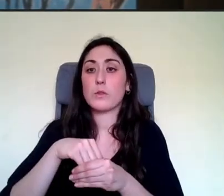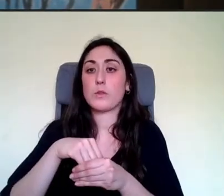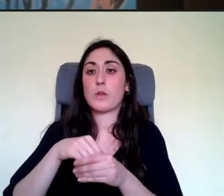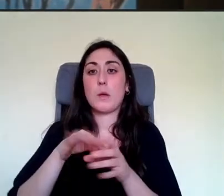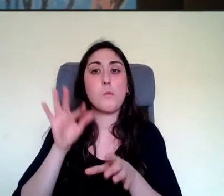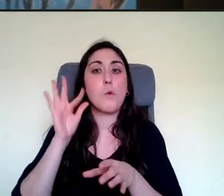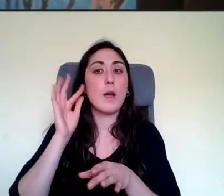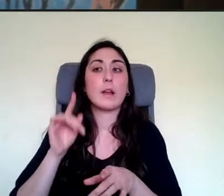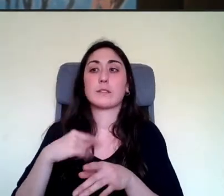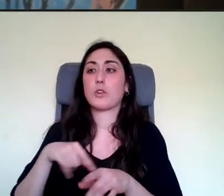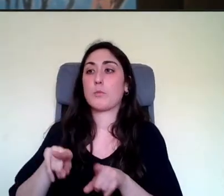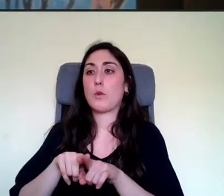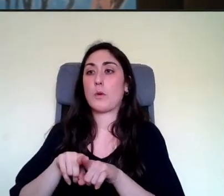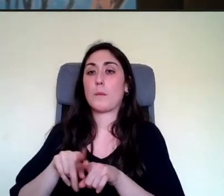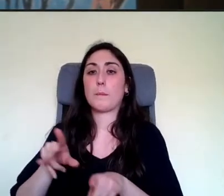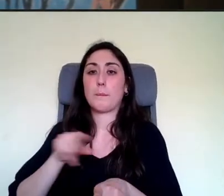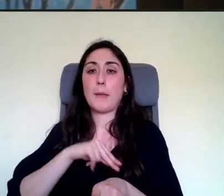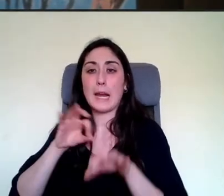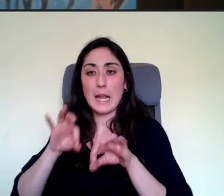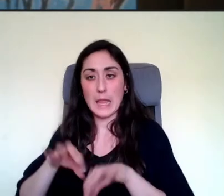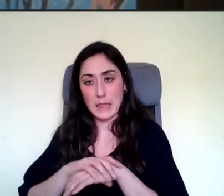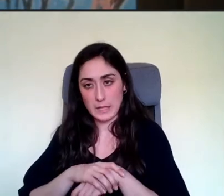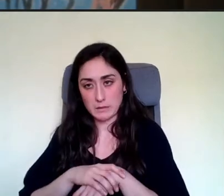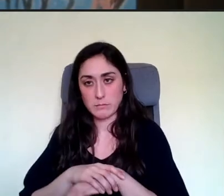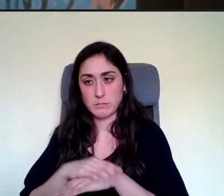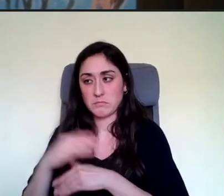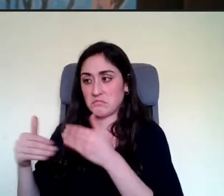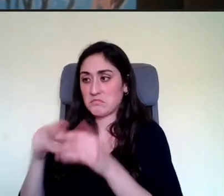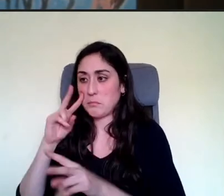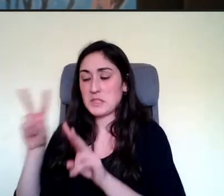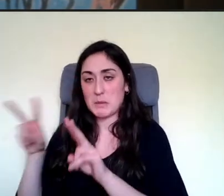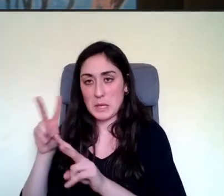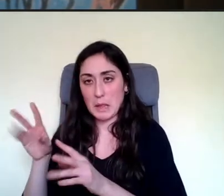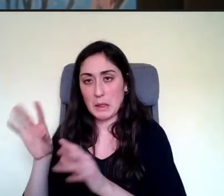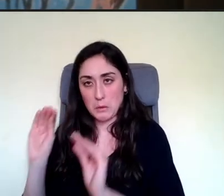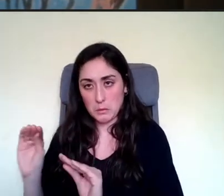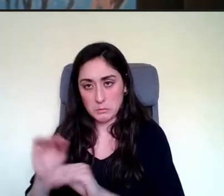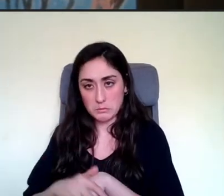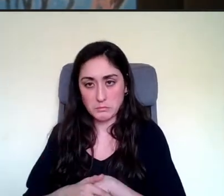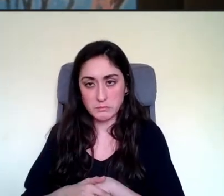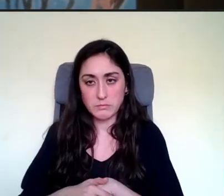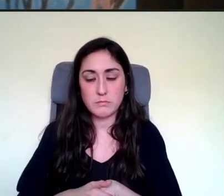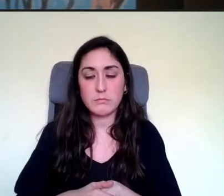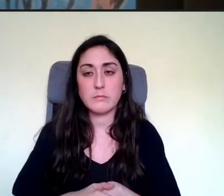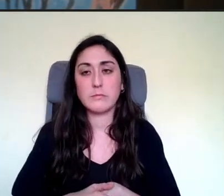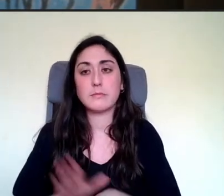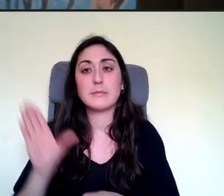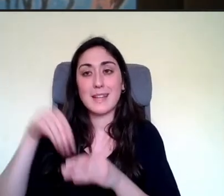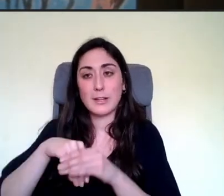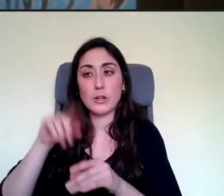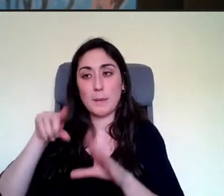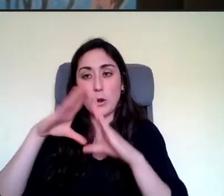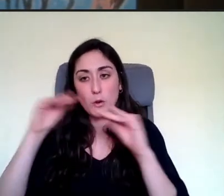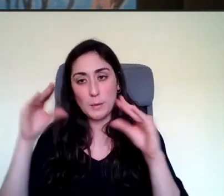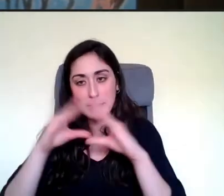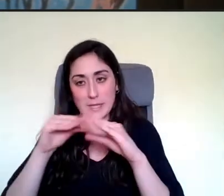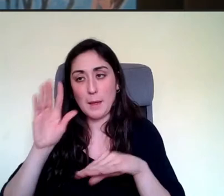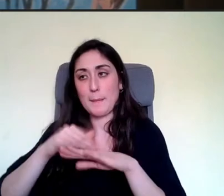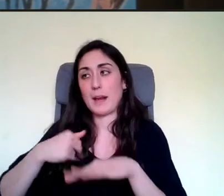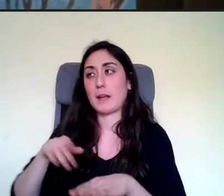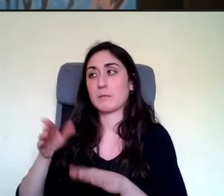ser visualitzades, i que des d'àmbits universitaris també es pugui veure d'aquesta experiència i aprendre. Res